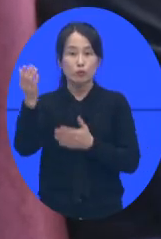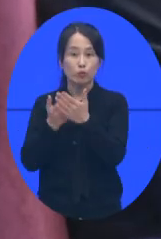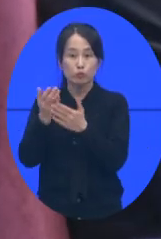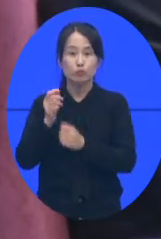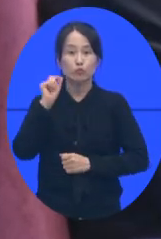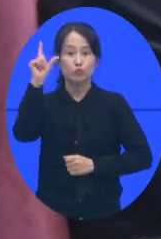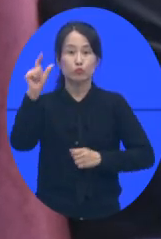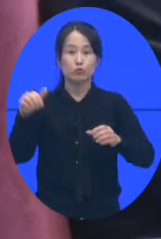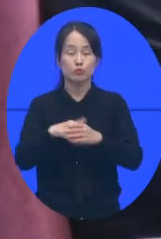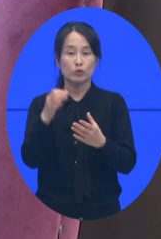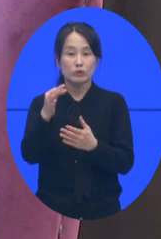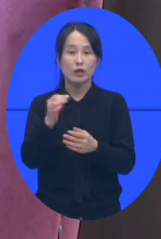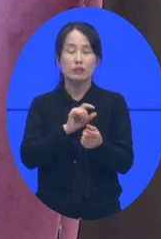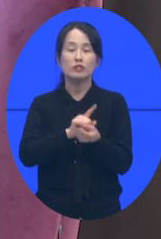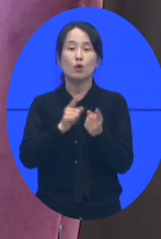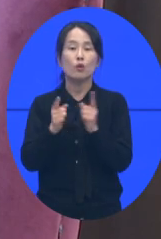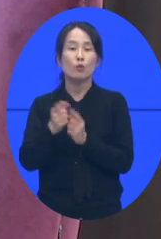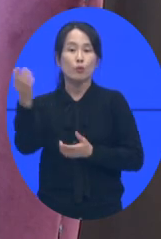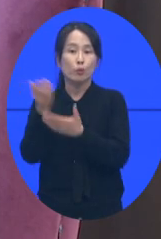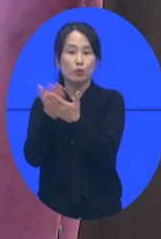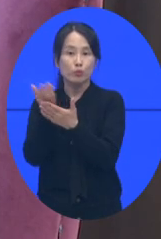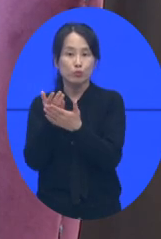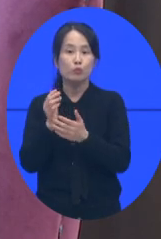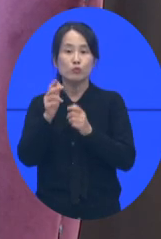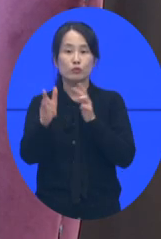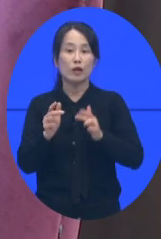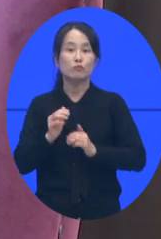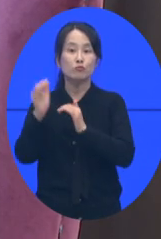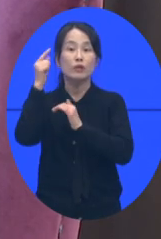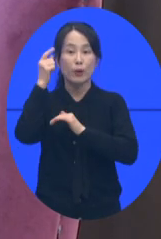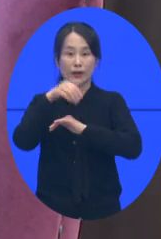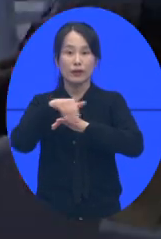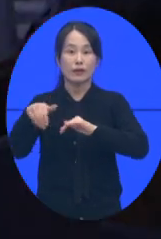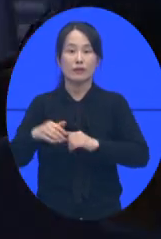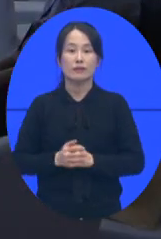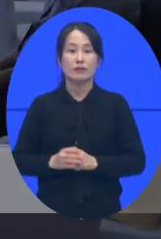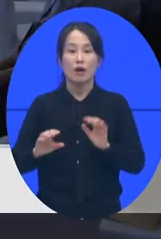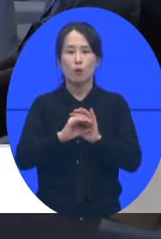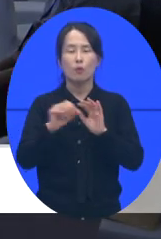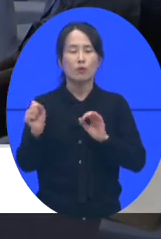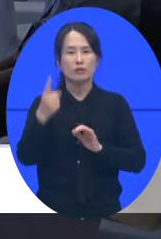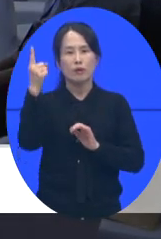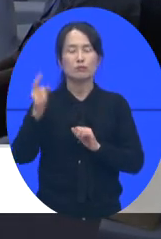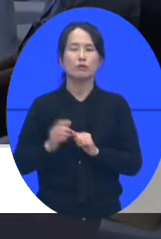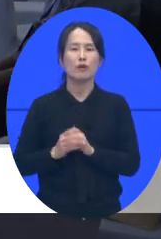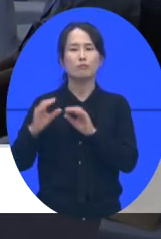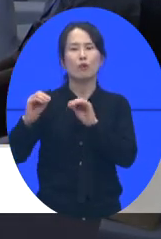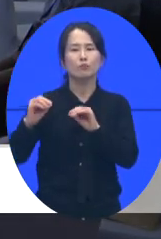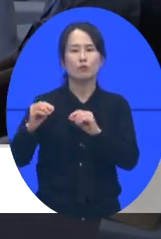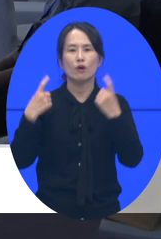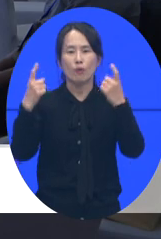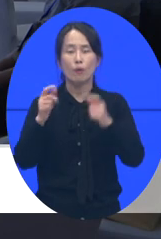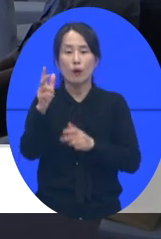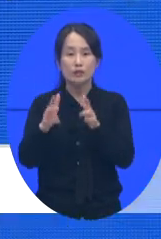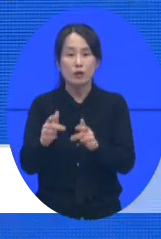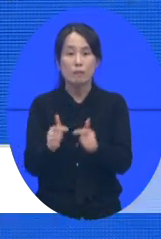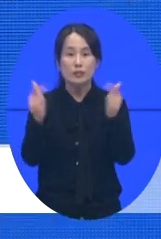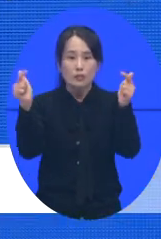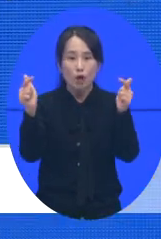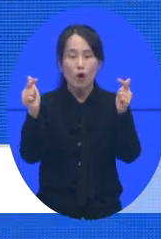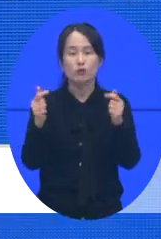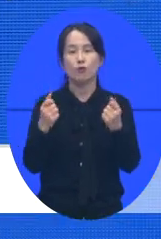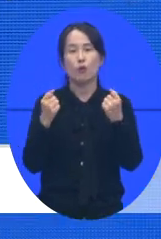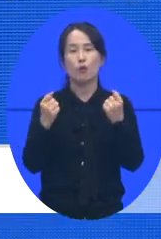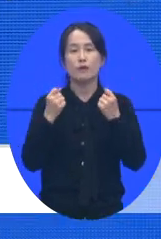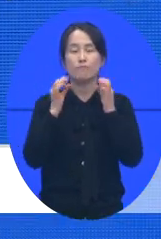등 우수한 문화유산을 서로 알리는 사업도 추진할 계획입니다. 코로나19로 어두웠던 관광산업 활성화에도